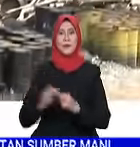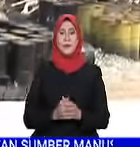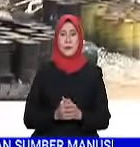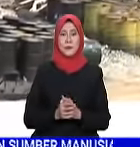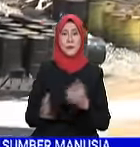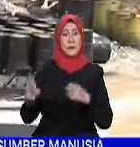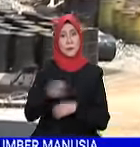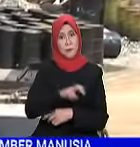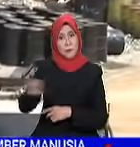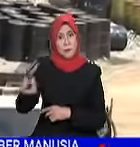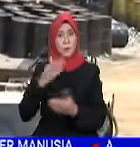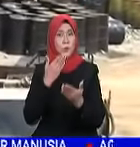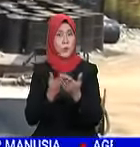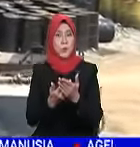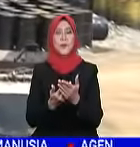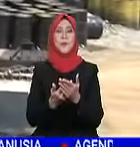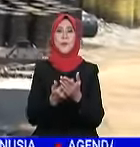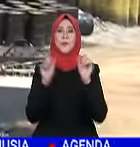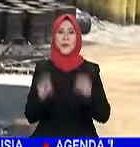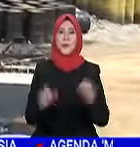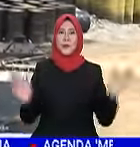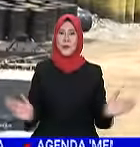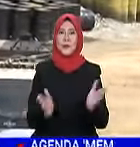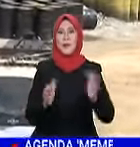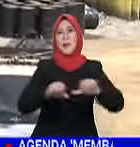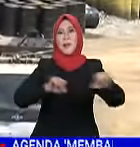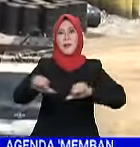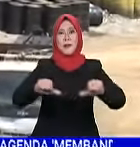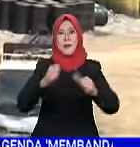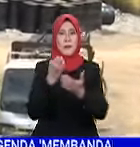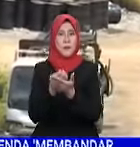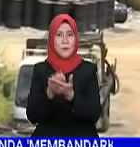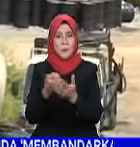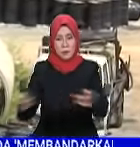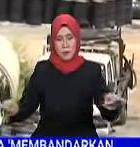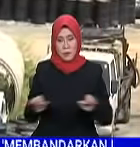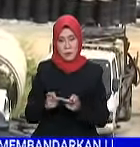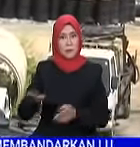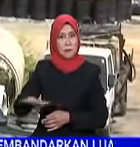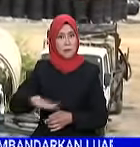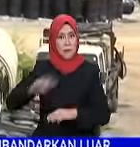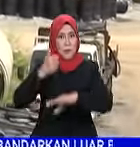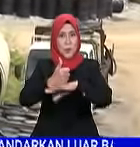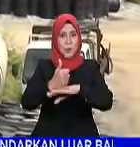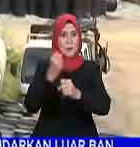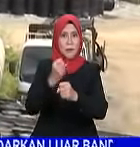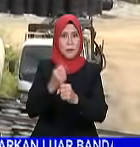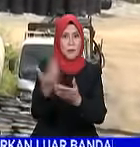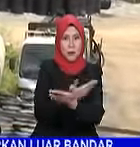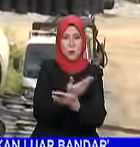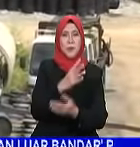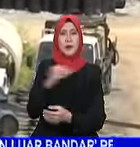Jaringan pengangkutan yang baik secara tidak langsung merangsang aktiviti sosioekonomi penduduk setempat, wujud pekerjaan baru dan